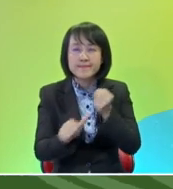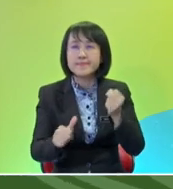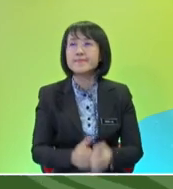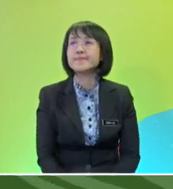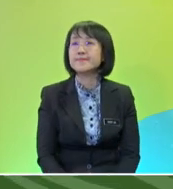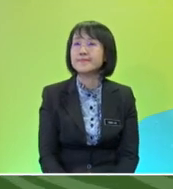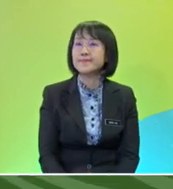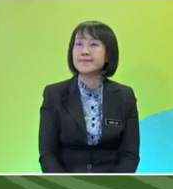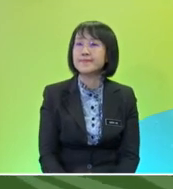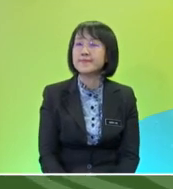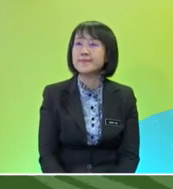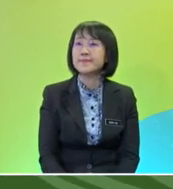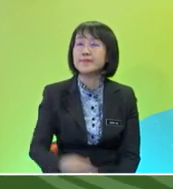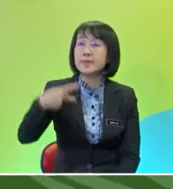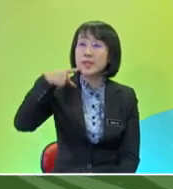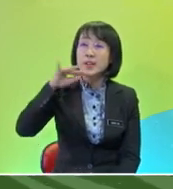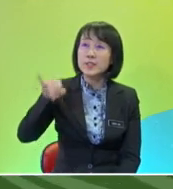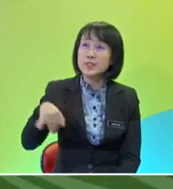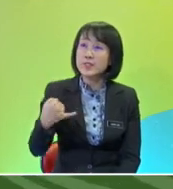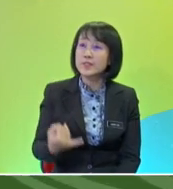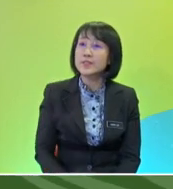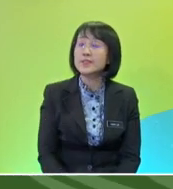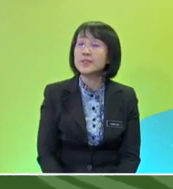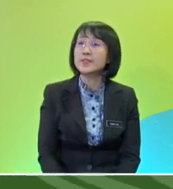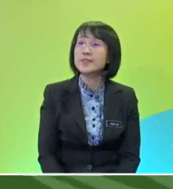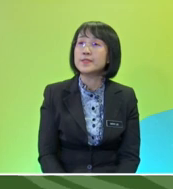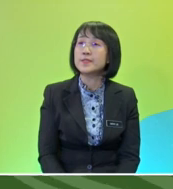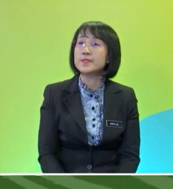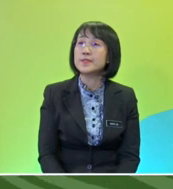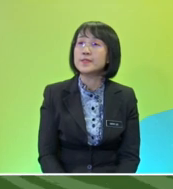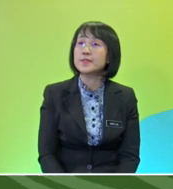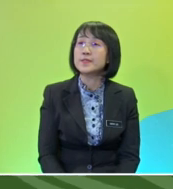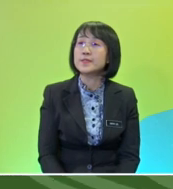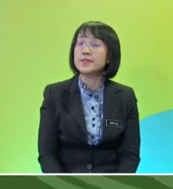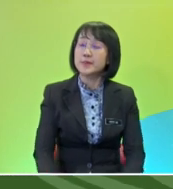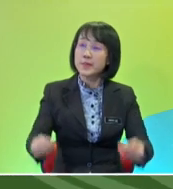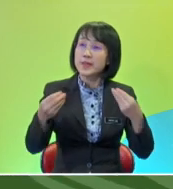Ciret-biret. Adik Pei Jun, boleh tak try bagi saya, boleh tak cuba bagi satu?